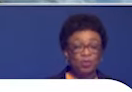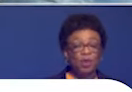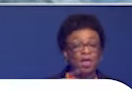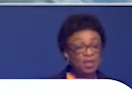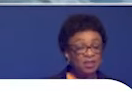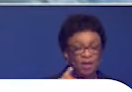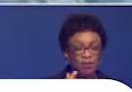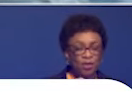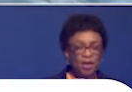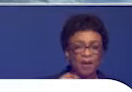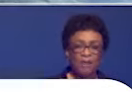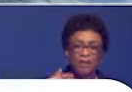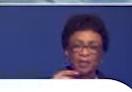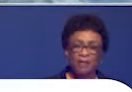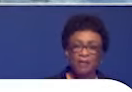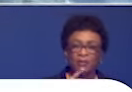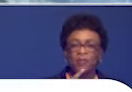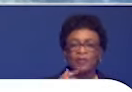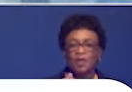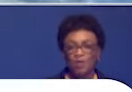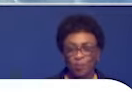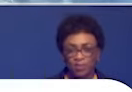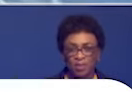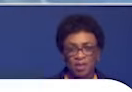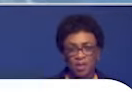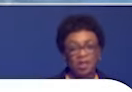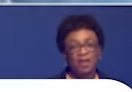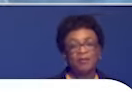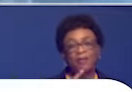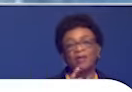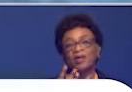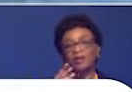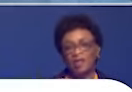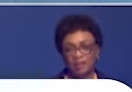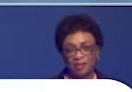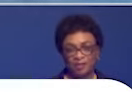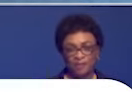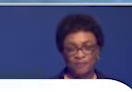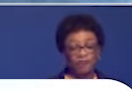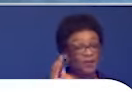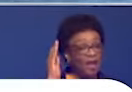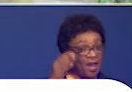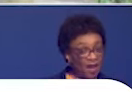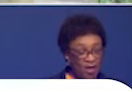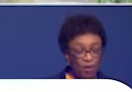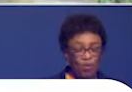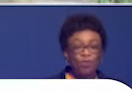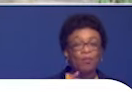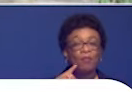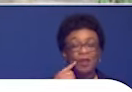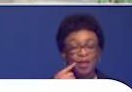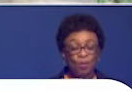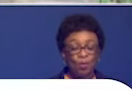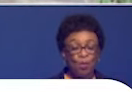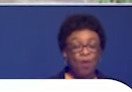kinachamita110,nakisima kimojakinakinachamita130.Lakinikwa lengolakujaribubombalagesi.